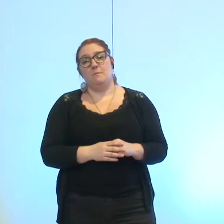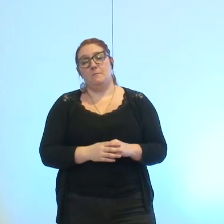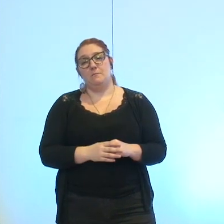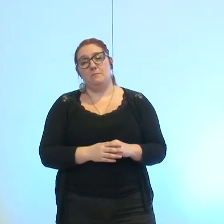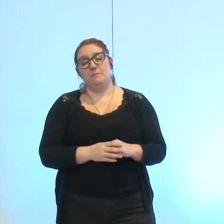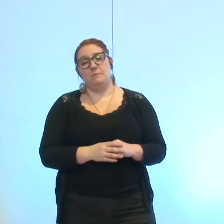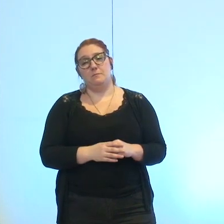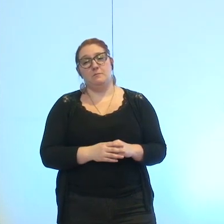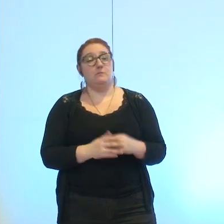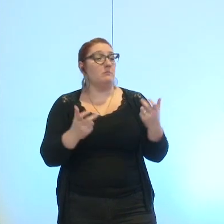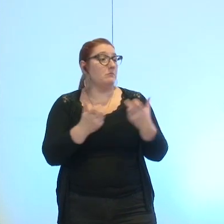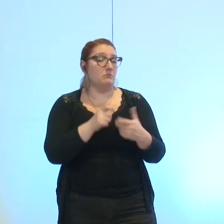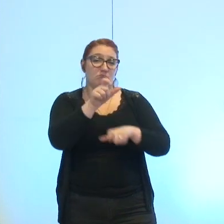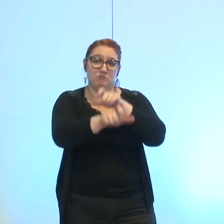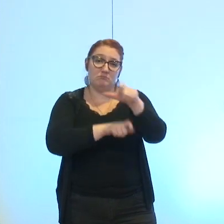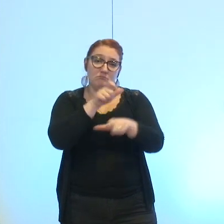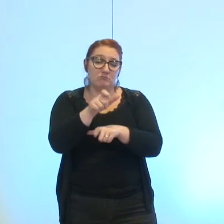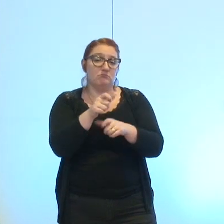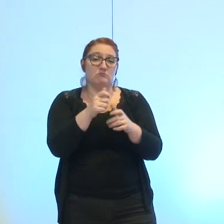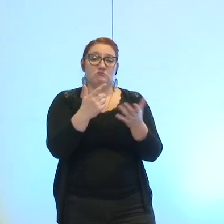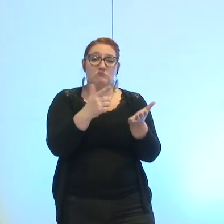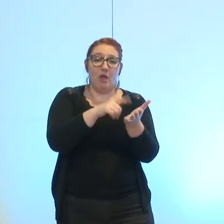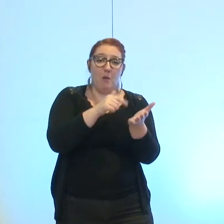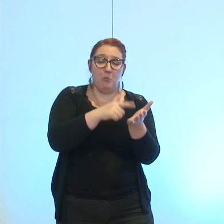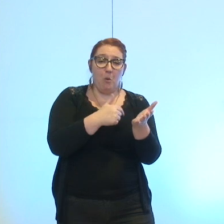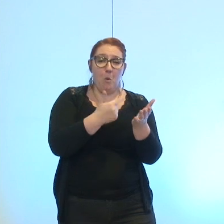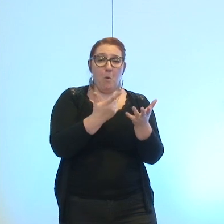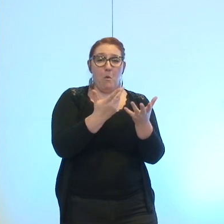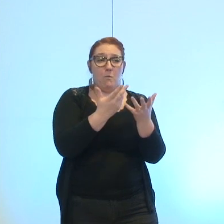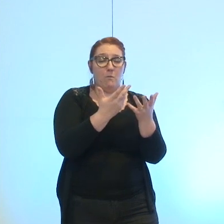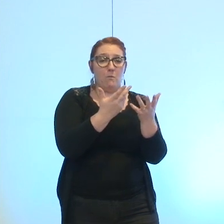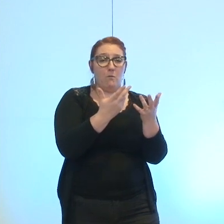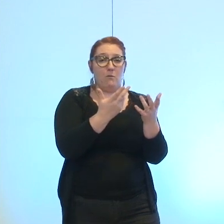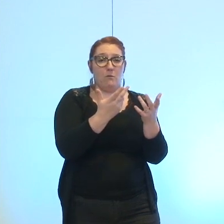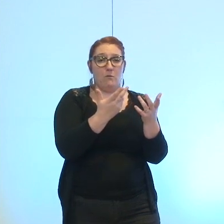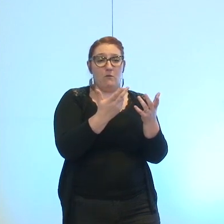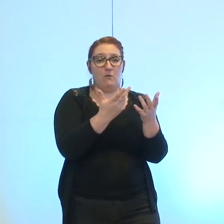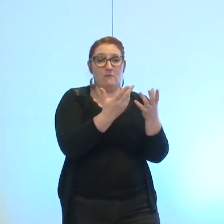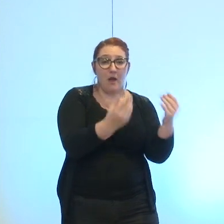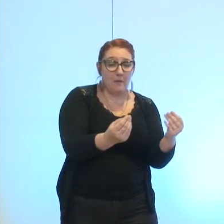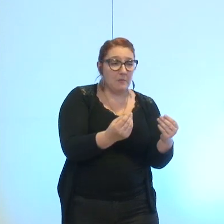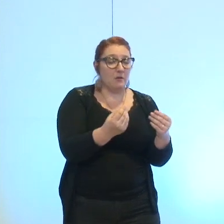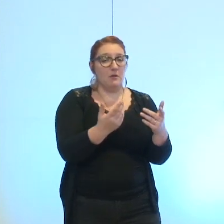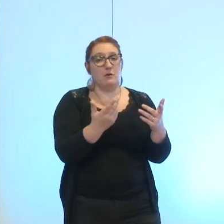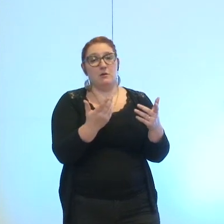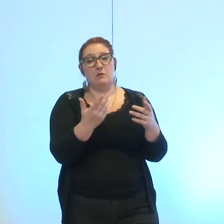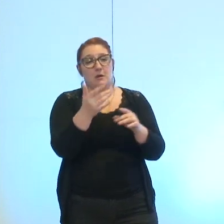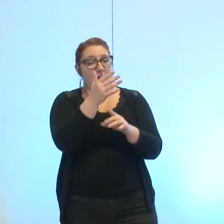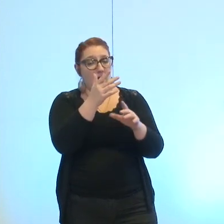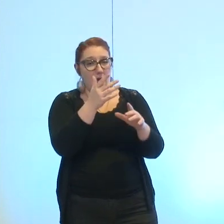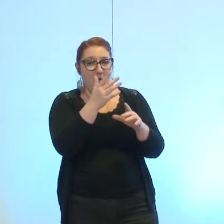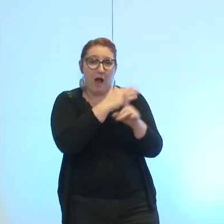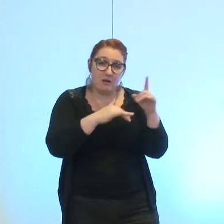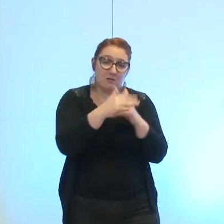ceuxci les plus faibles fiscalement et socialement parlant et non pas l'unique taxe